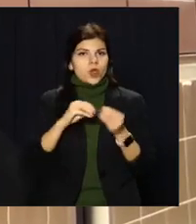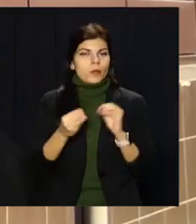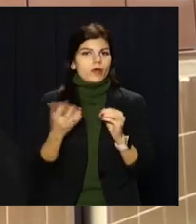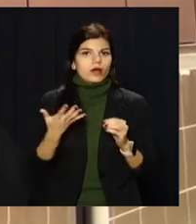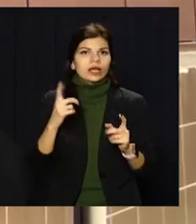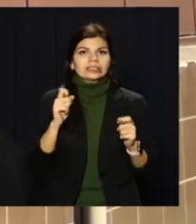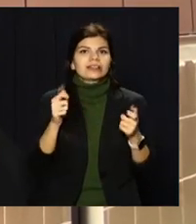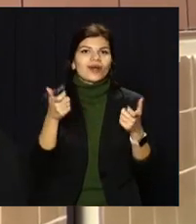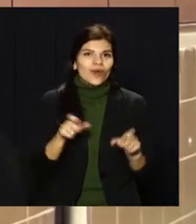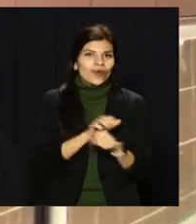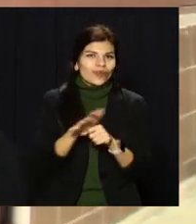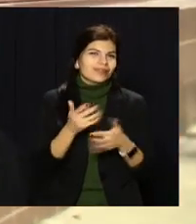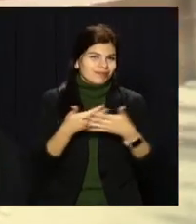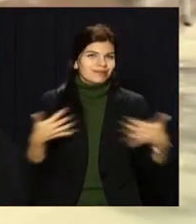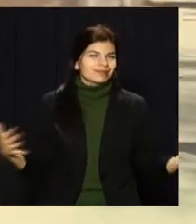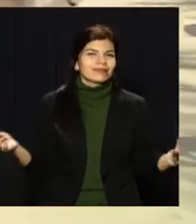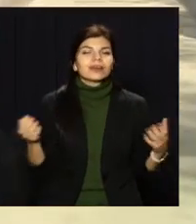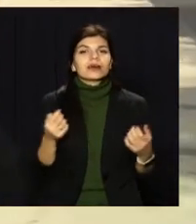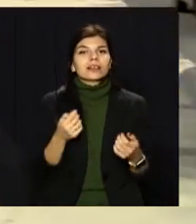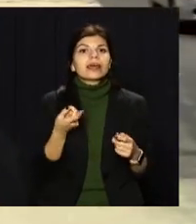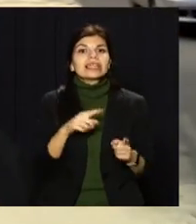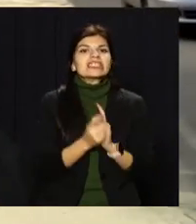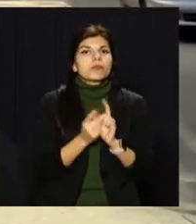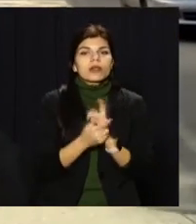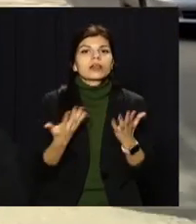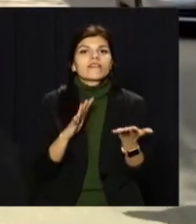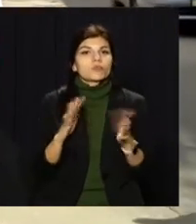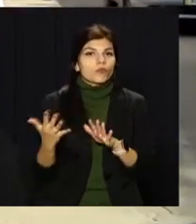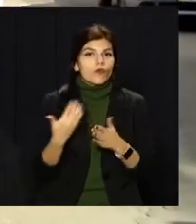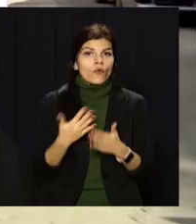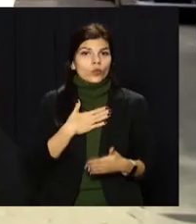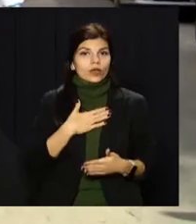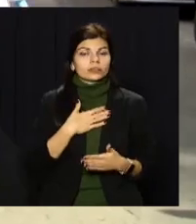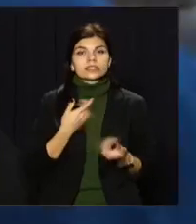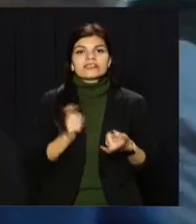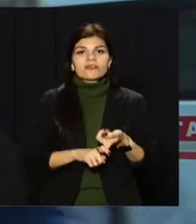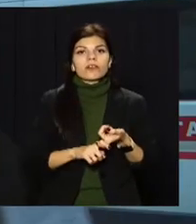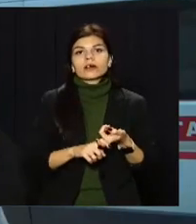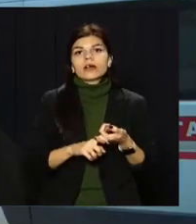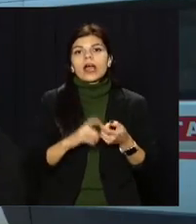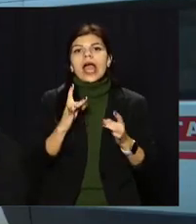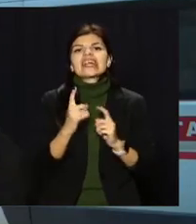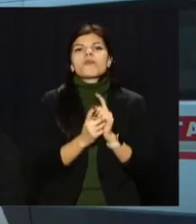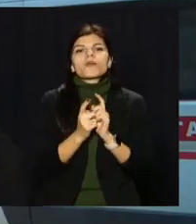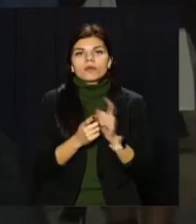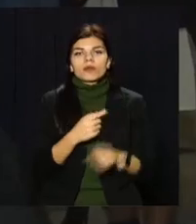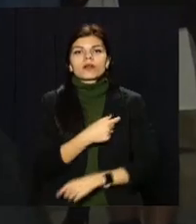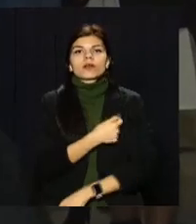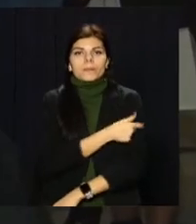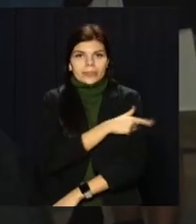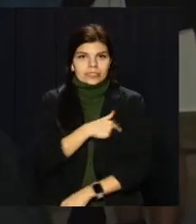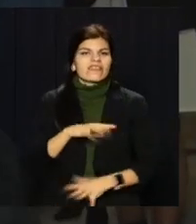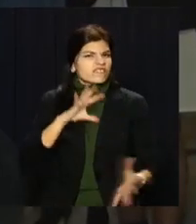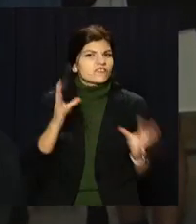Україні, і ті зміни, які відбуваються у нас, пов'язані з реформуванням медицини взагалі в країні. На